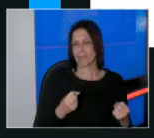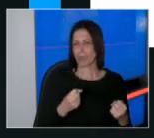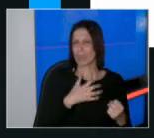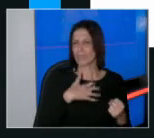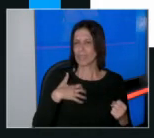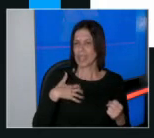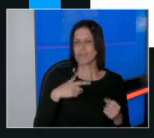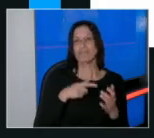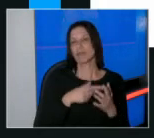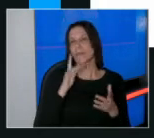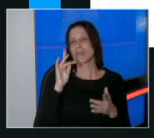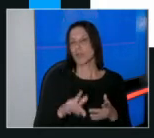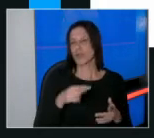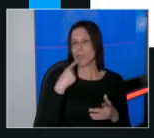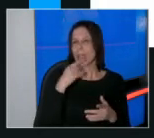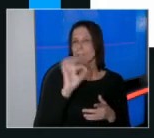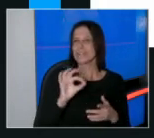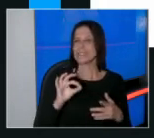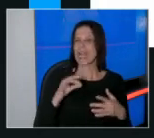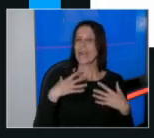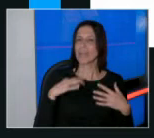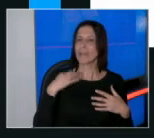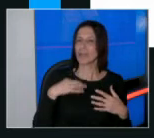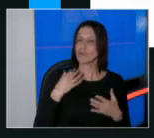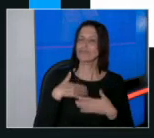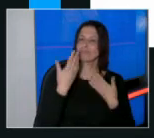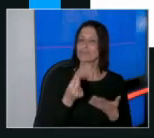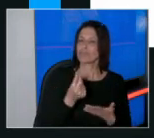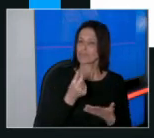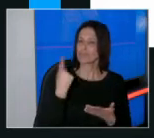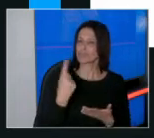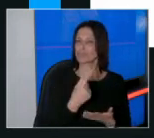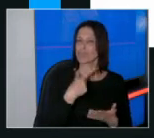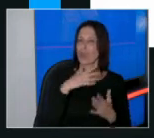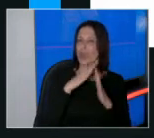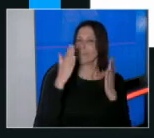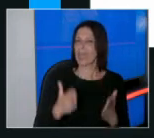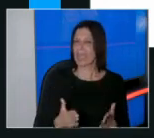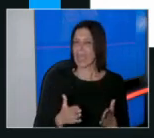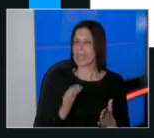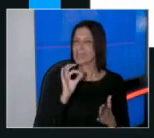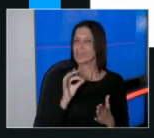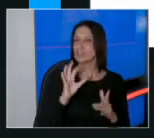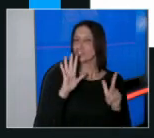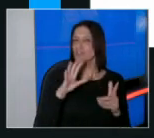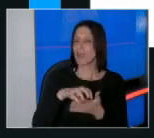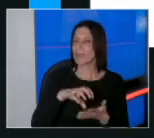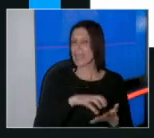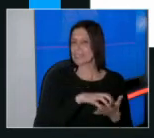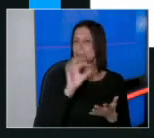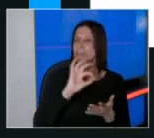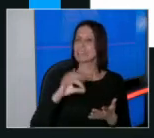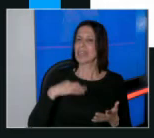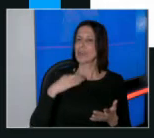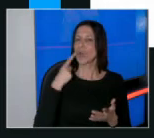המטפל. בניגוד לנאמר, משרד הבריאות מתקצב כל בית חולים במרכז אקוטי בתקציב ייעודי להפעלת השירות, סך הכל 7 מרכזים. משרד הבריאות